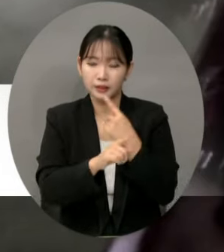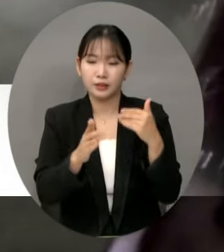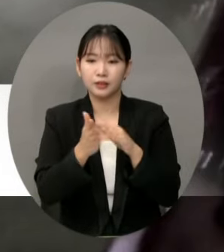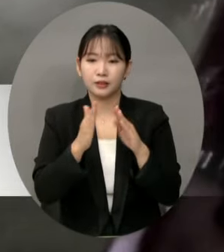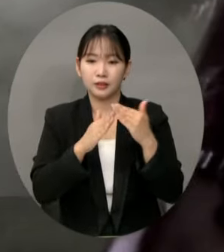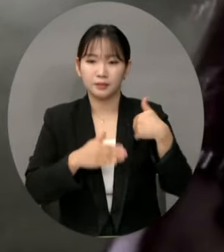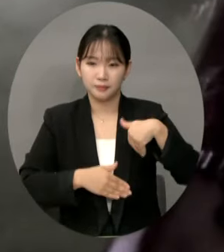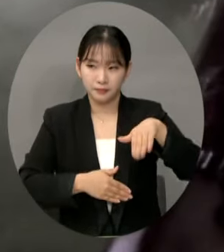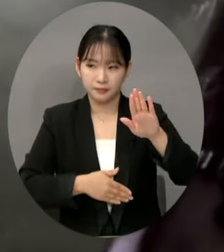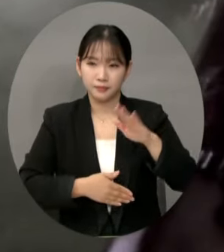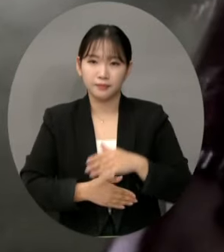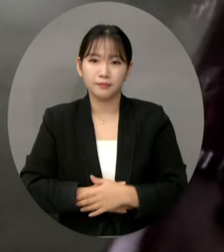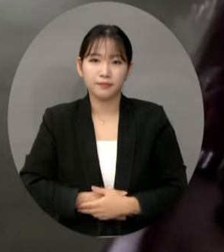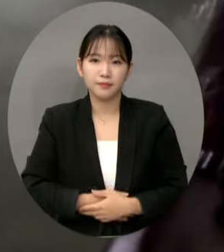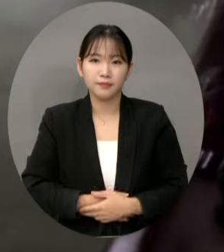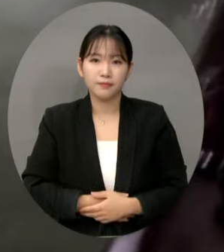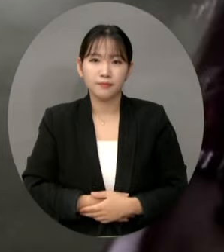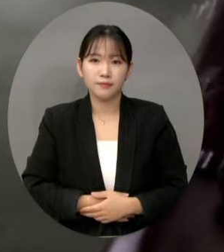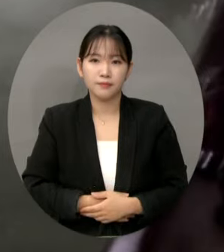것으로 파악됐습니다